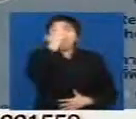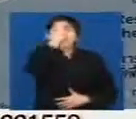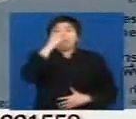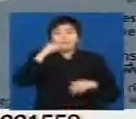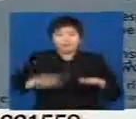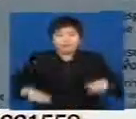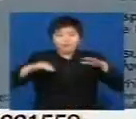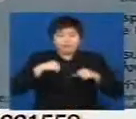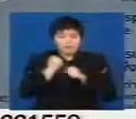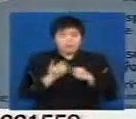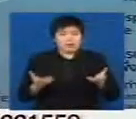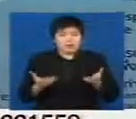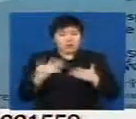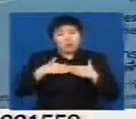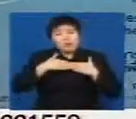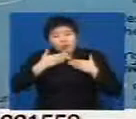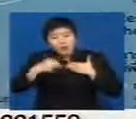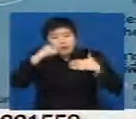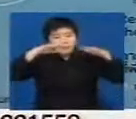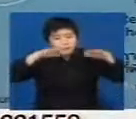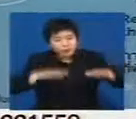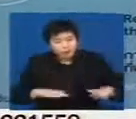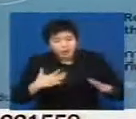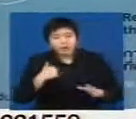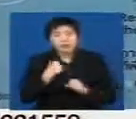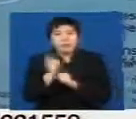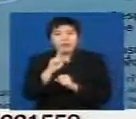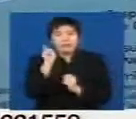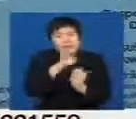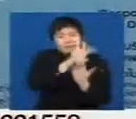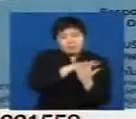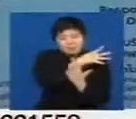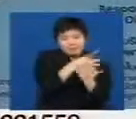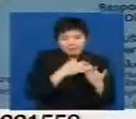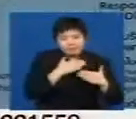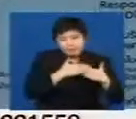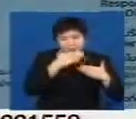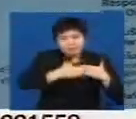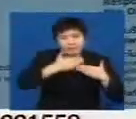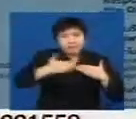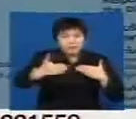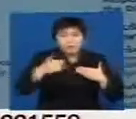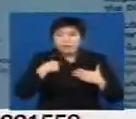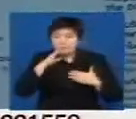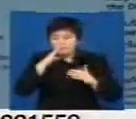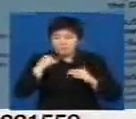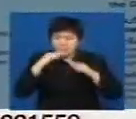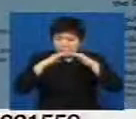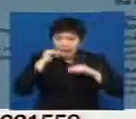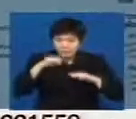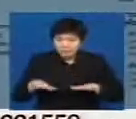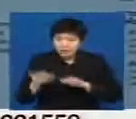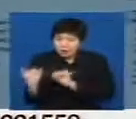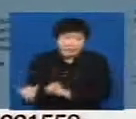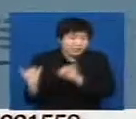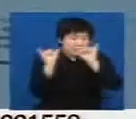จะเอายังไงมันก็มีการนะฮะเตรียมการวางแผนจะเอาคนไปเอาคนหนีจะไปให้ไปนอนที่ไหนไปด้วยเครื่องมืออะ